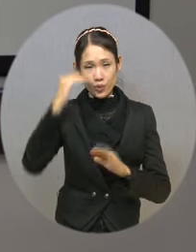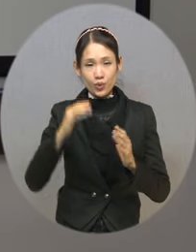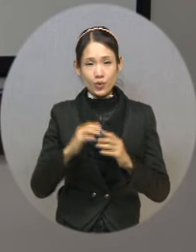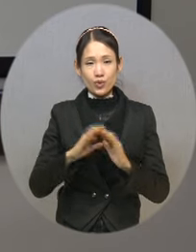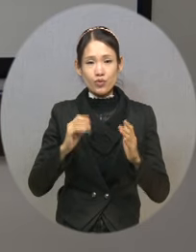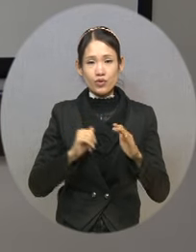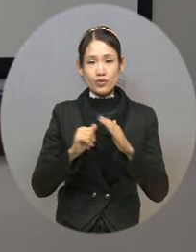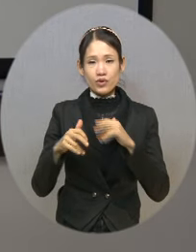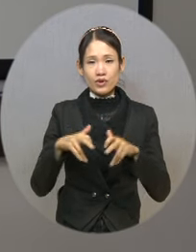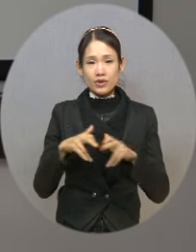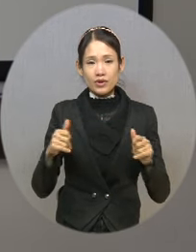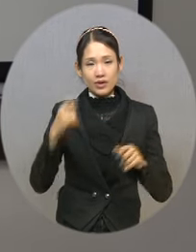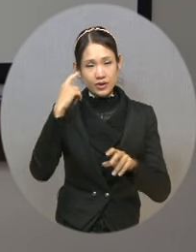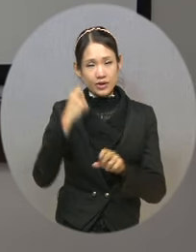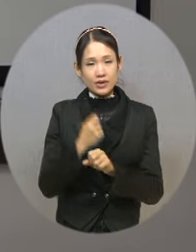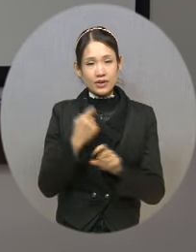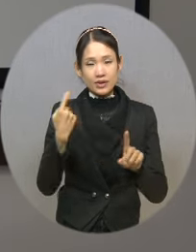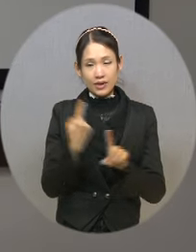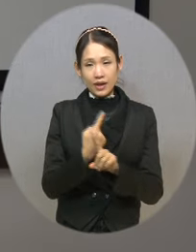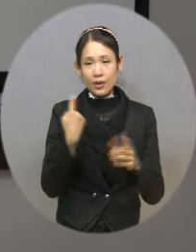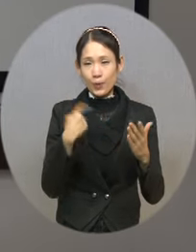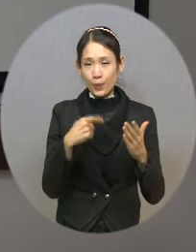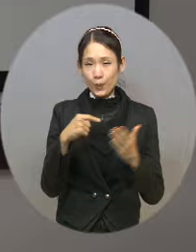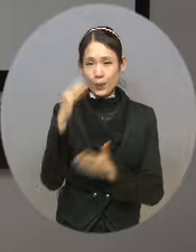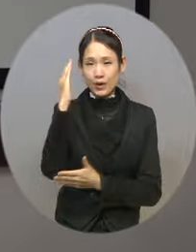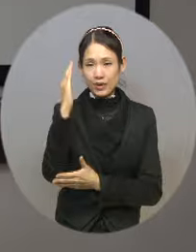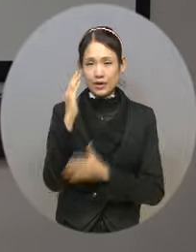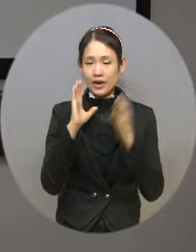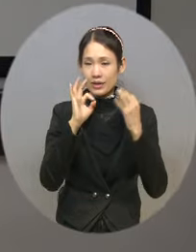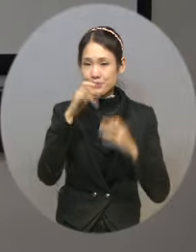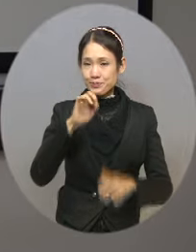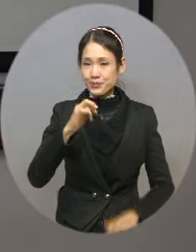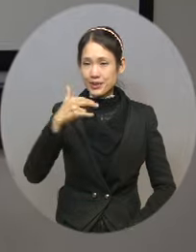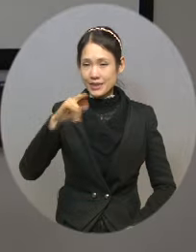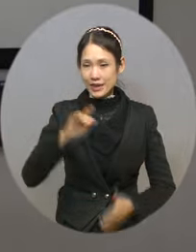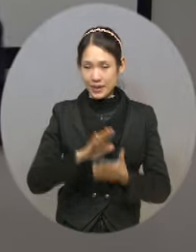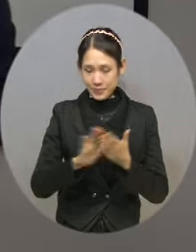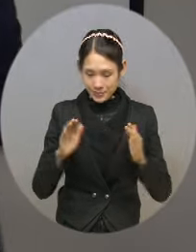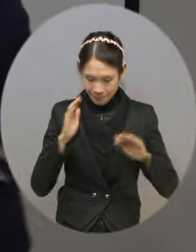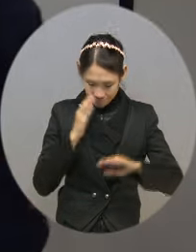국가대표 장애인식 개선 교육강사 김민재입니다. 감사합니다.